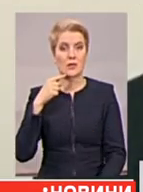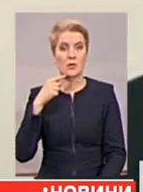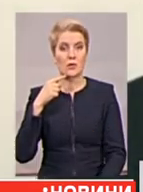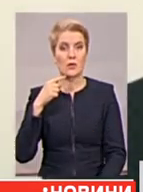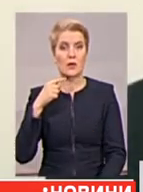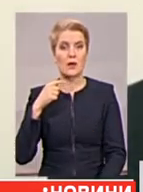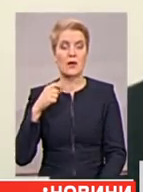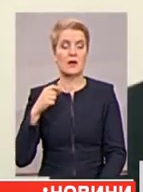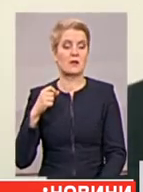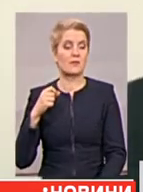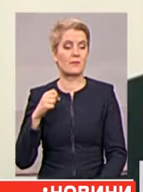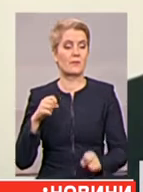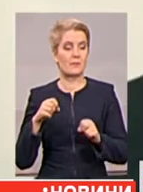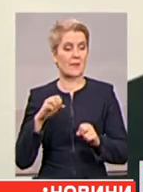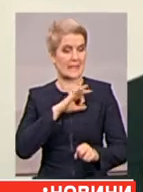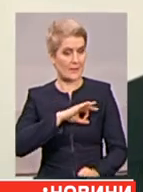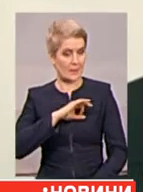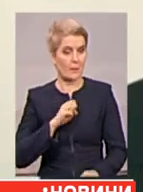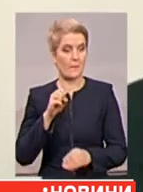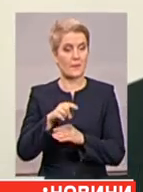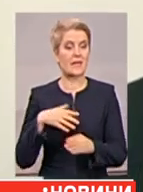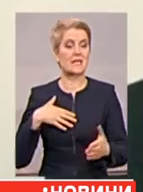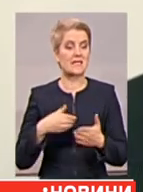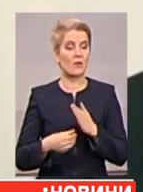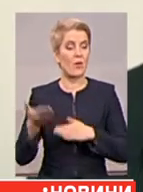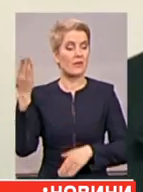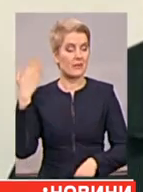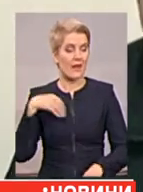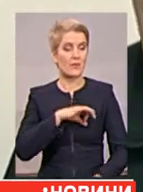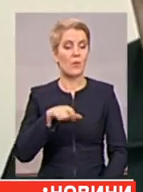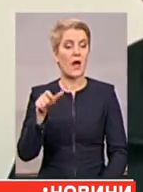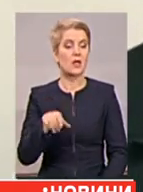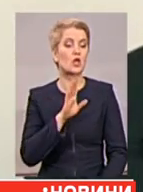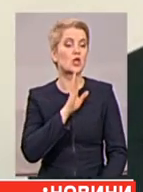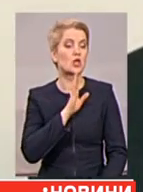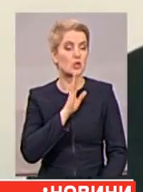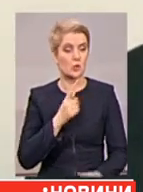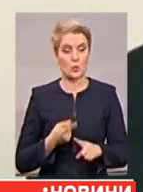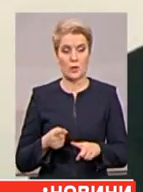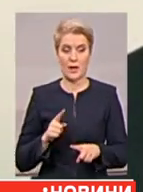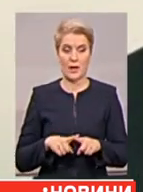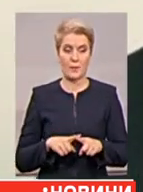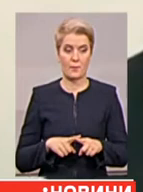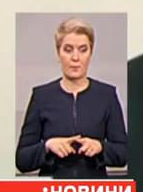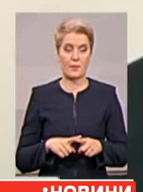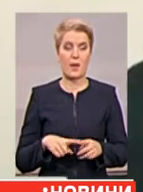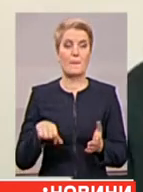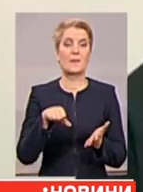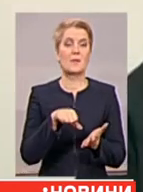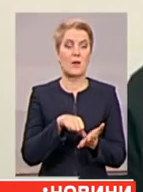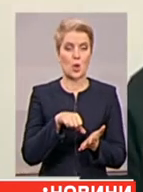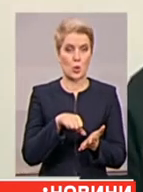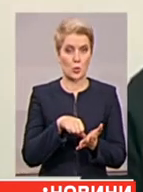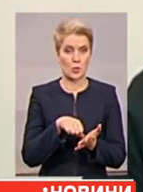російськими спецслужбами свого давнього агента жінку, яка приймала також